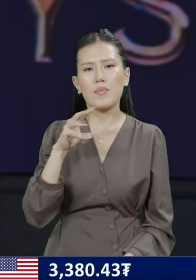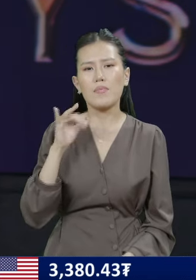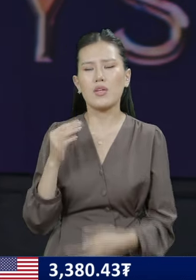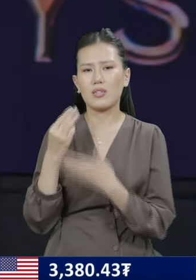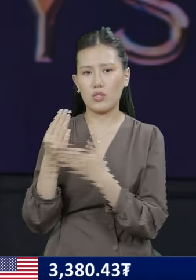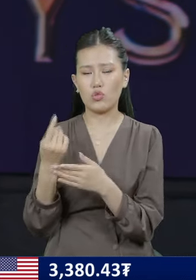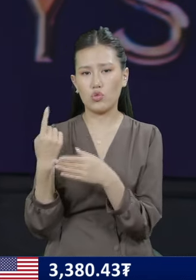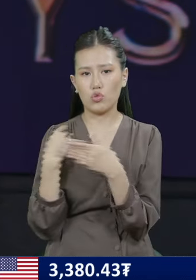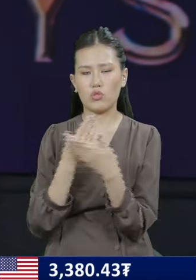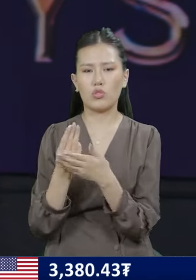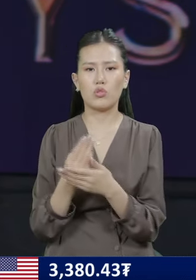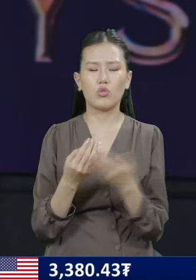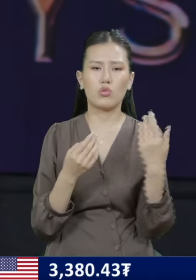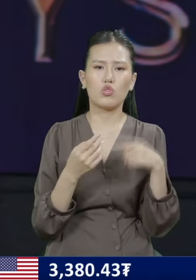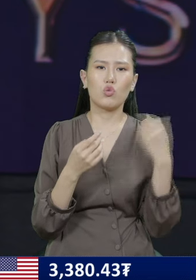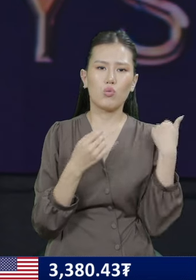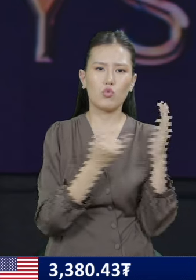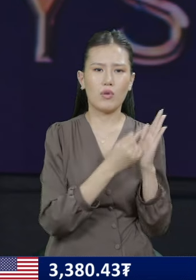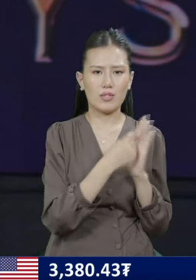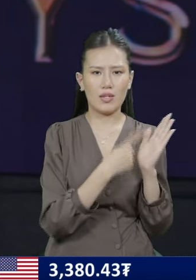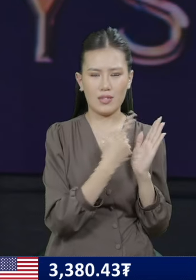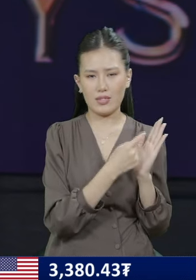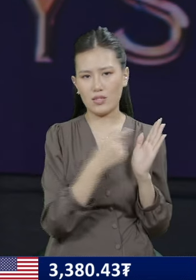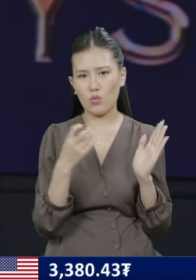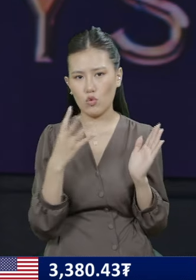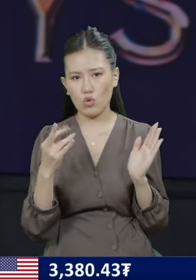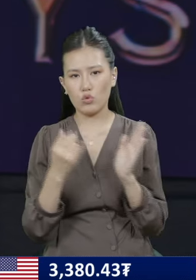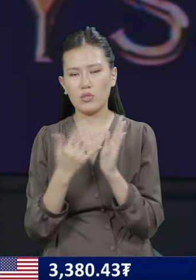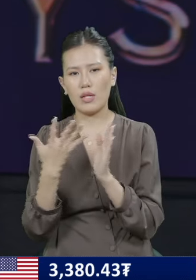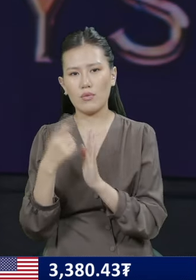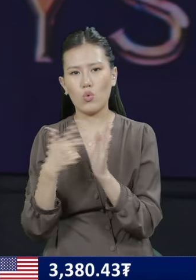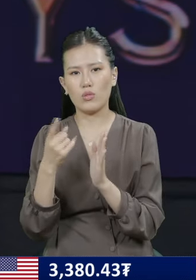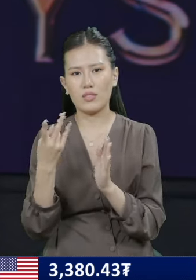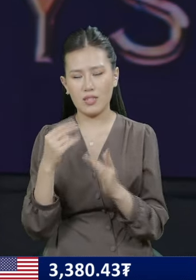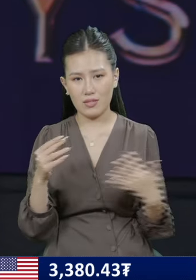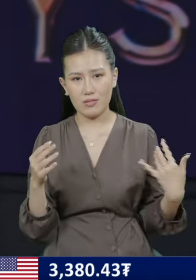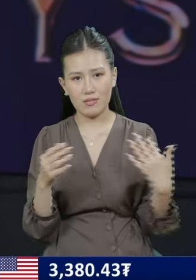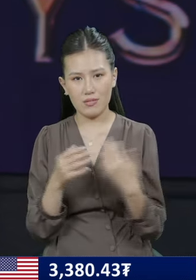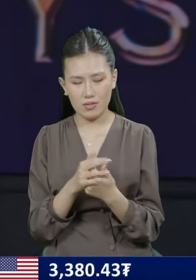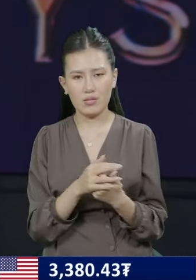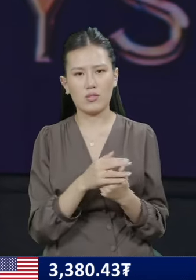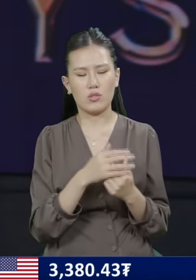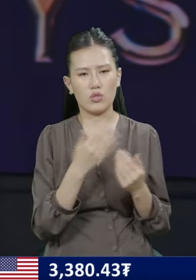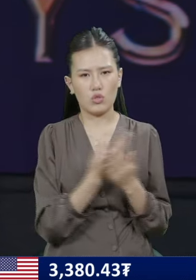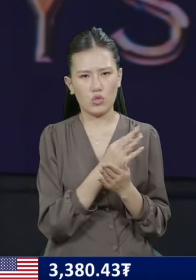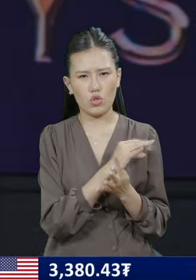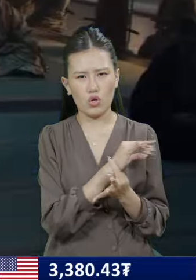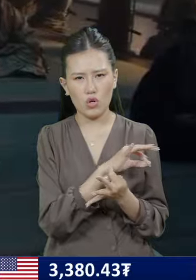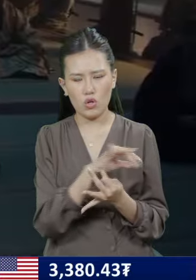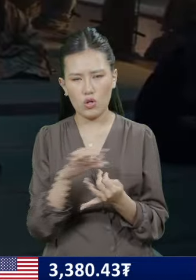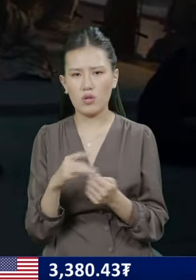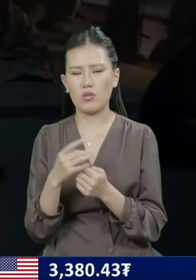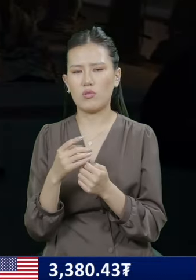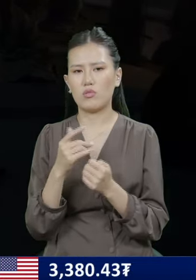оны 6-р сарын 1-ээс энэ оны 5-р сарын 31-ний хооронд Америкийн телевизийн оргил цагаар цацагдсан бүтээлүүд нэр дэвшжээ.